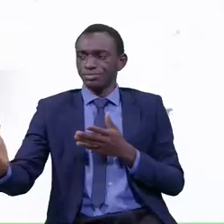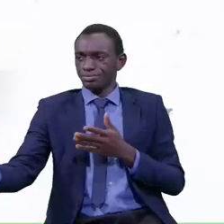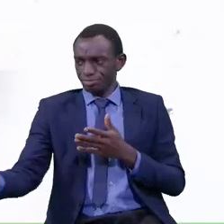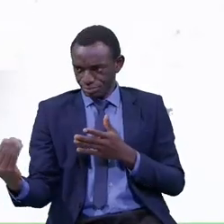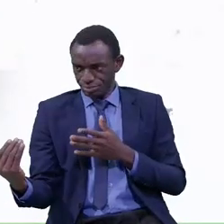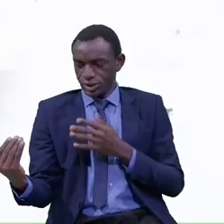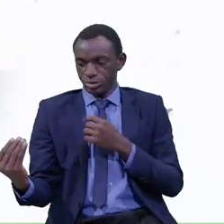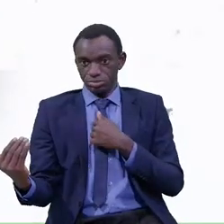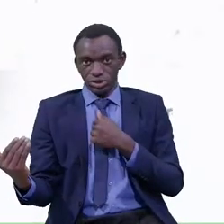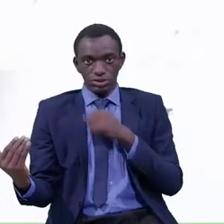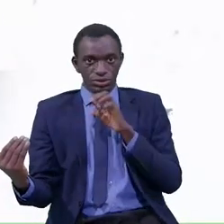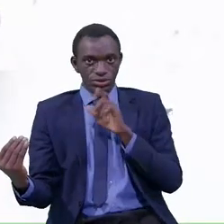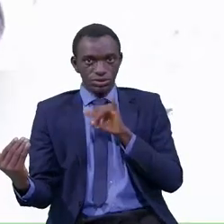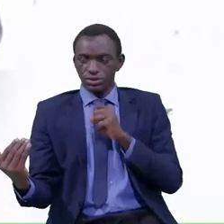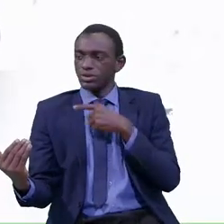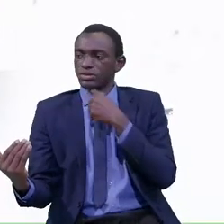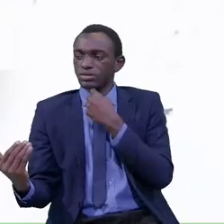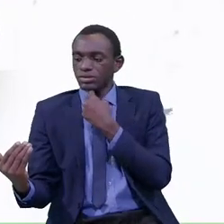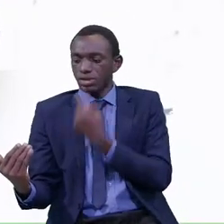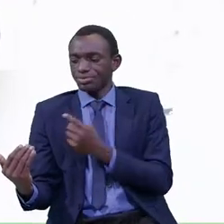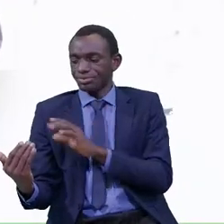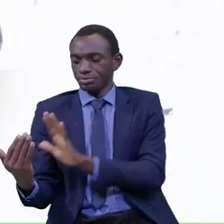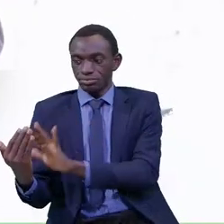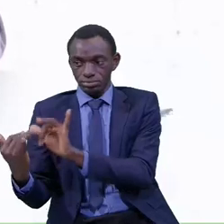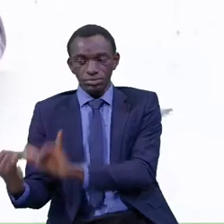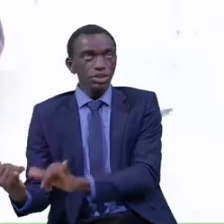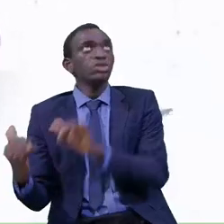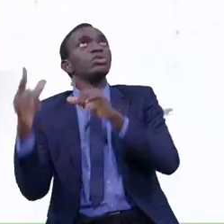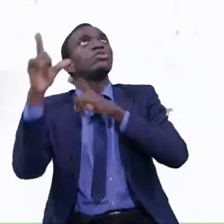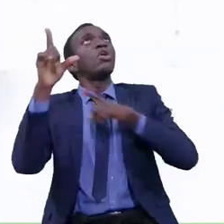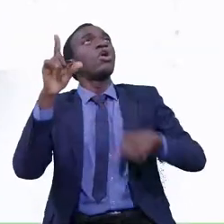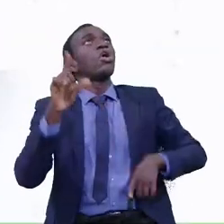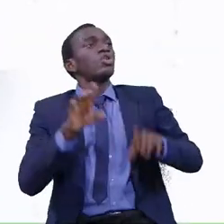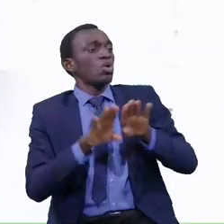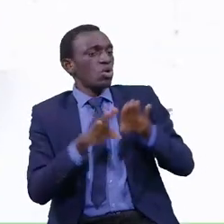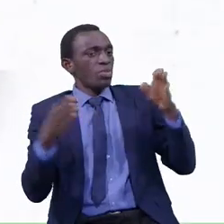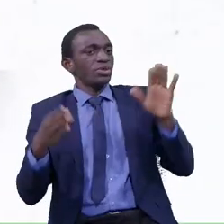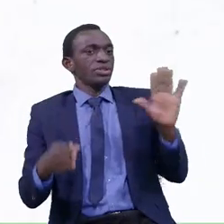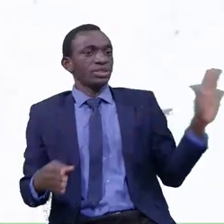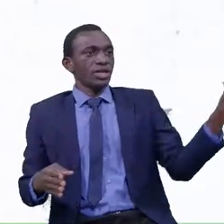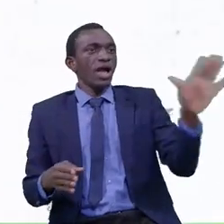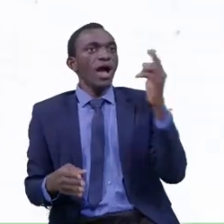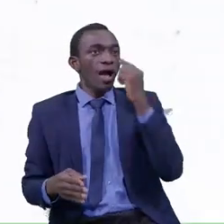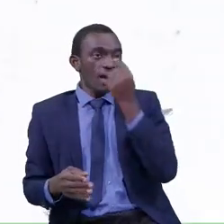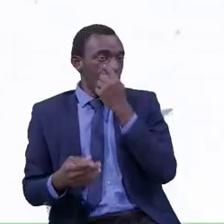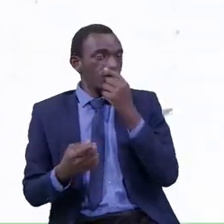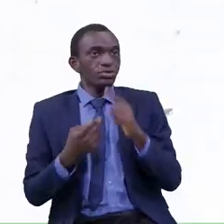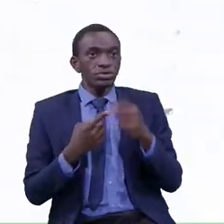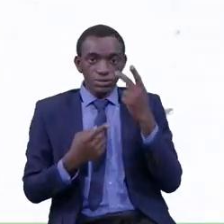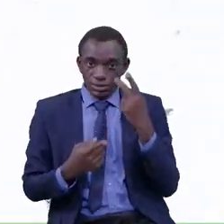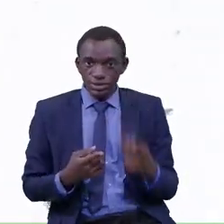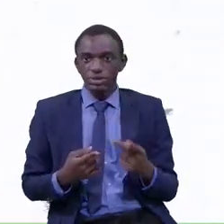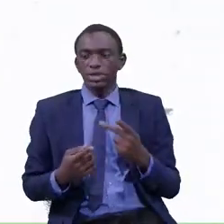yeux pour qu'ils voient le don de foi. Et leurs yeux ont été